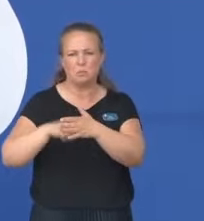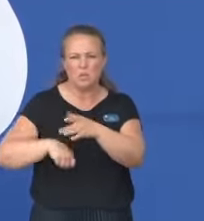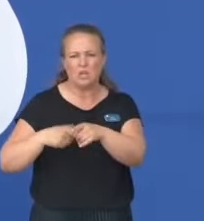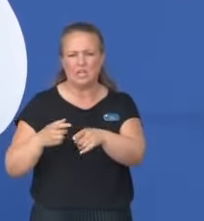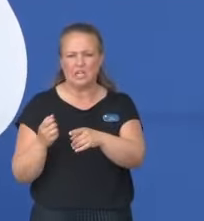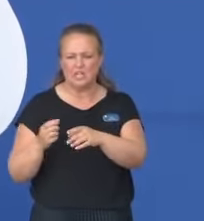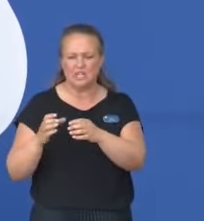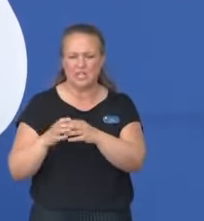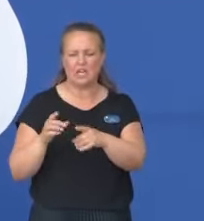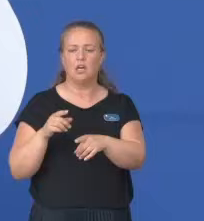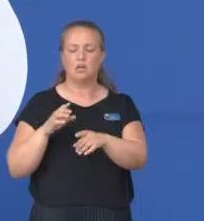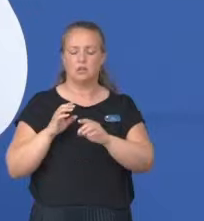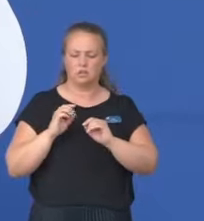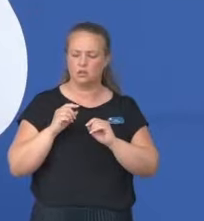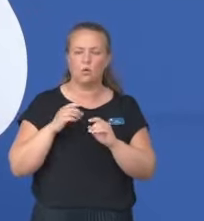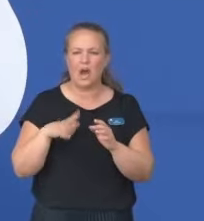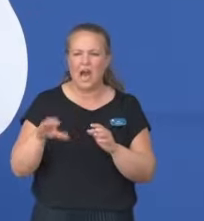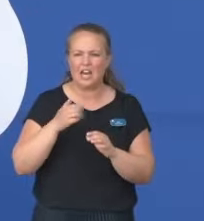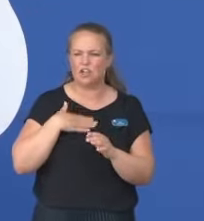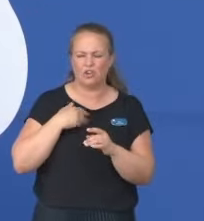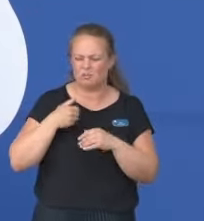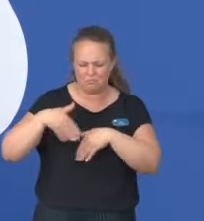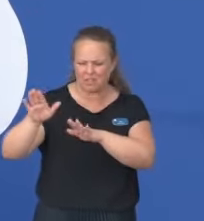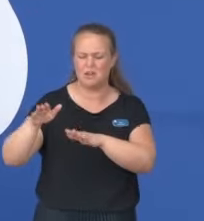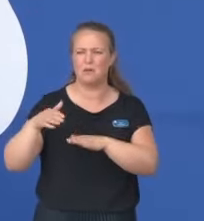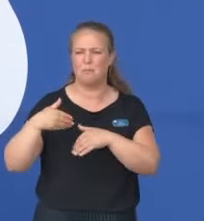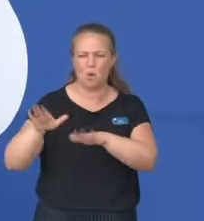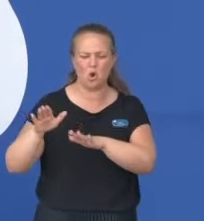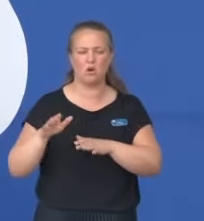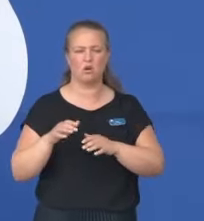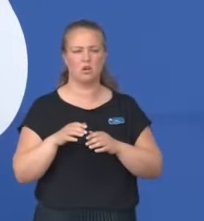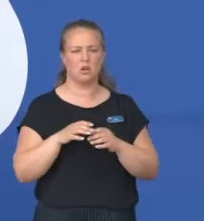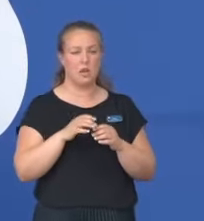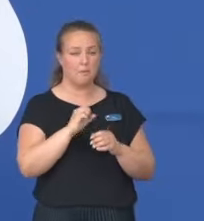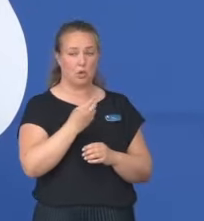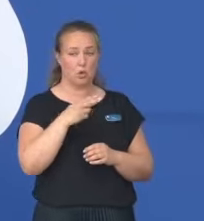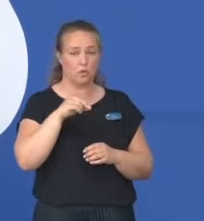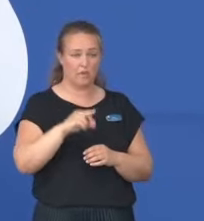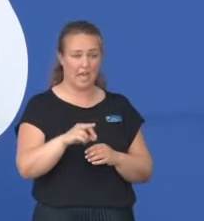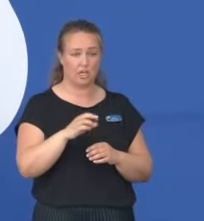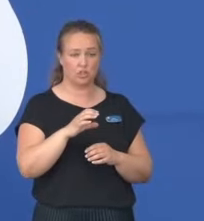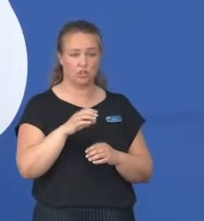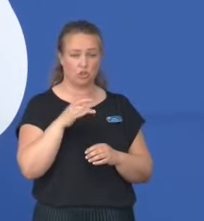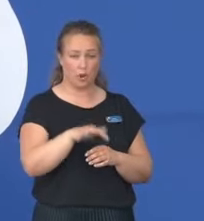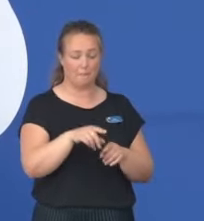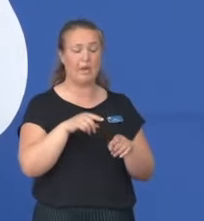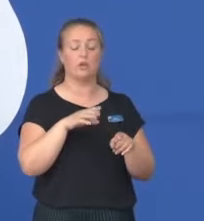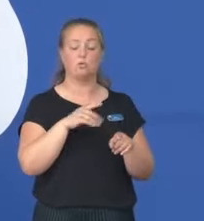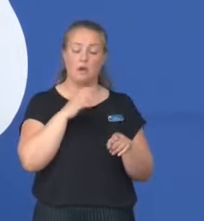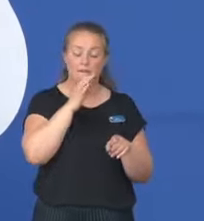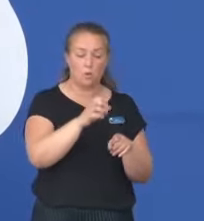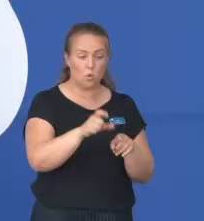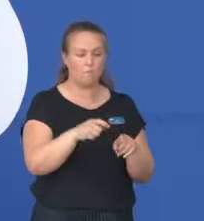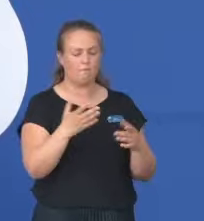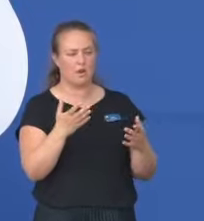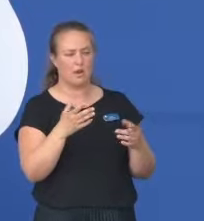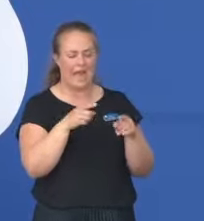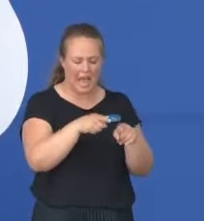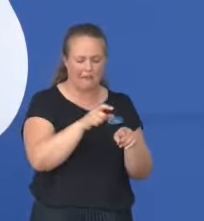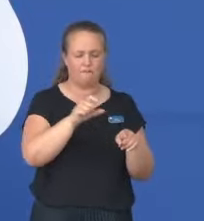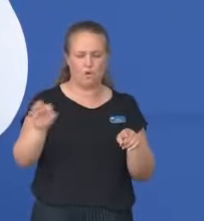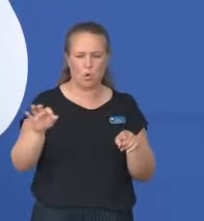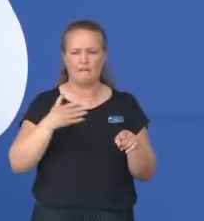Gunnar Strömmer däremot när han kommer dit och pratar med dem. Vad vill ni se mot gängen? Frågar han då. Då presenterar de olika saker. De vill se hårda tag mot gängen. Sen vill de